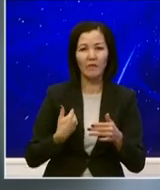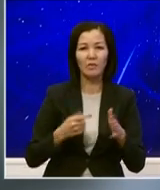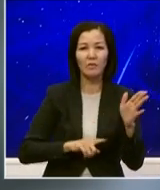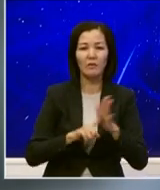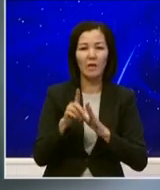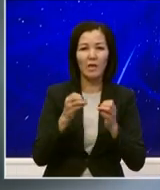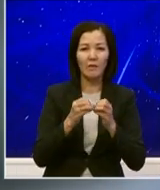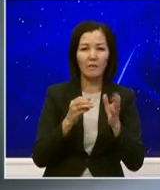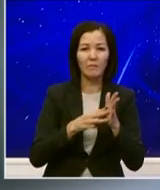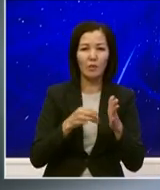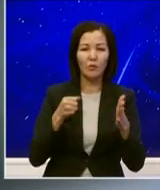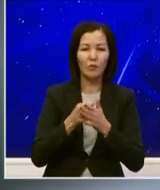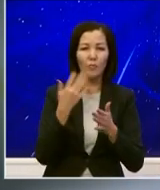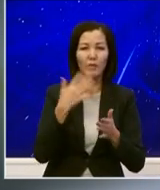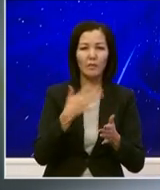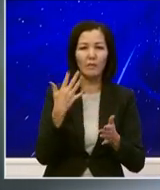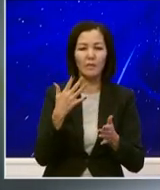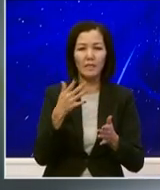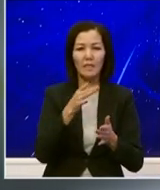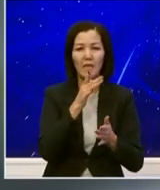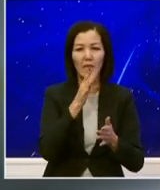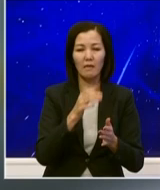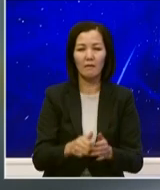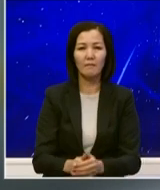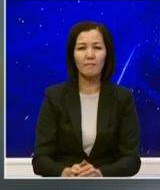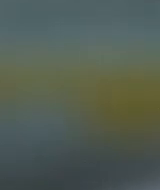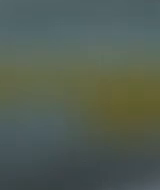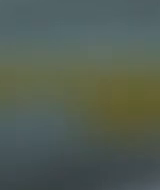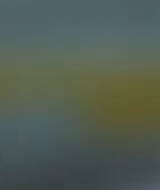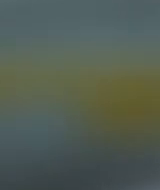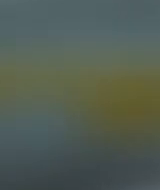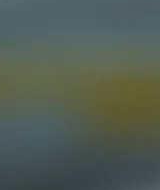от 18 до 55 лет.